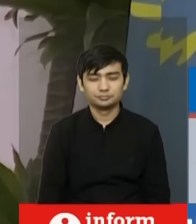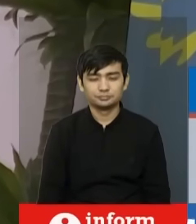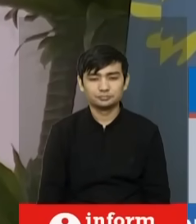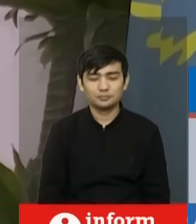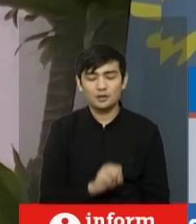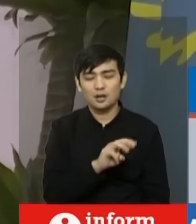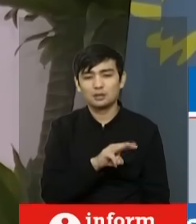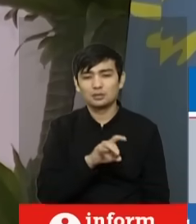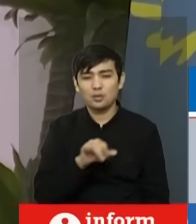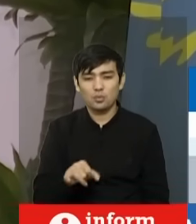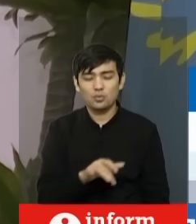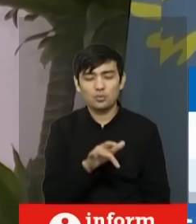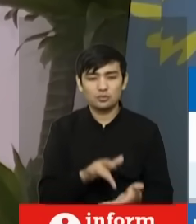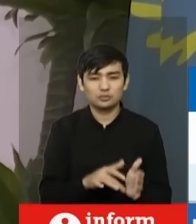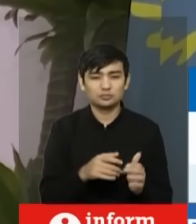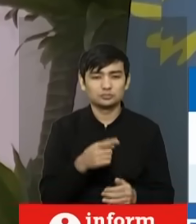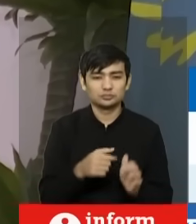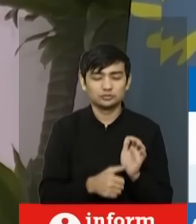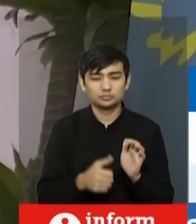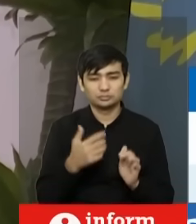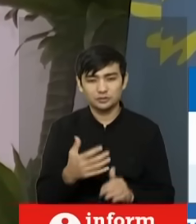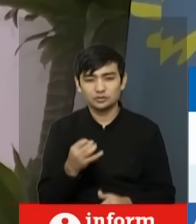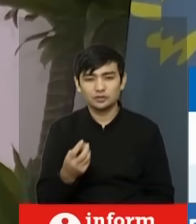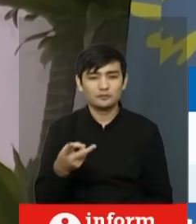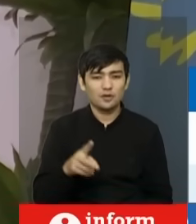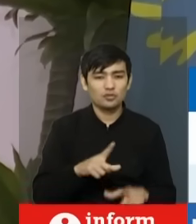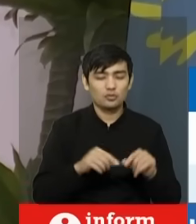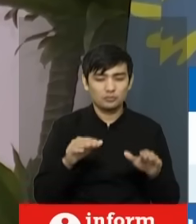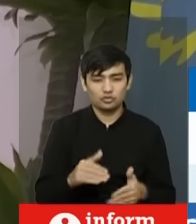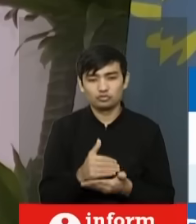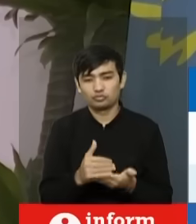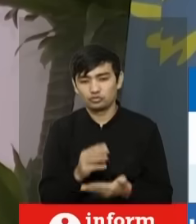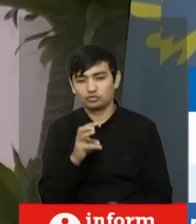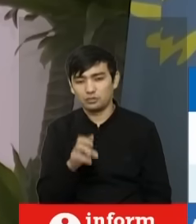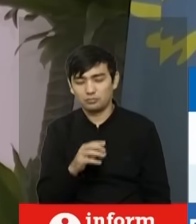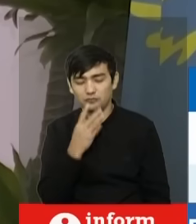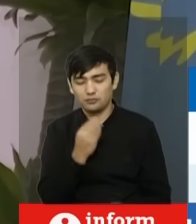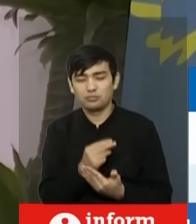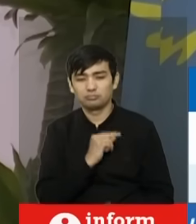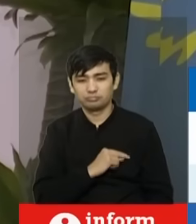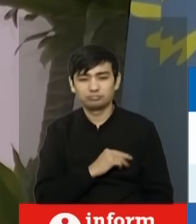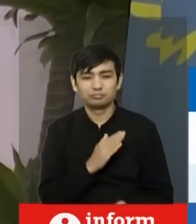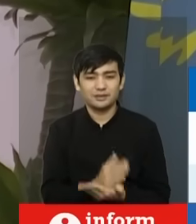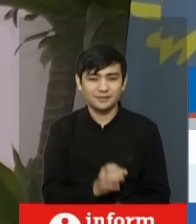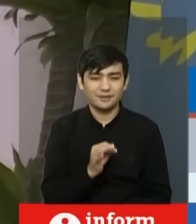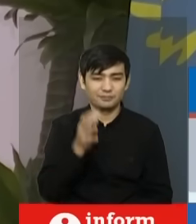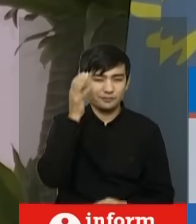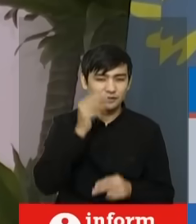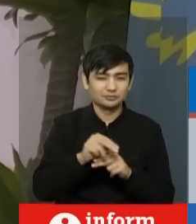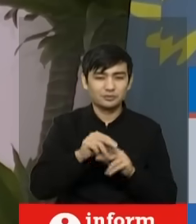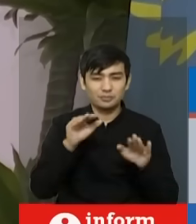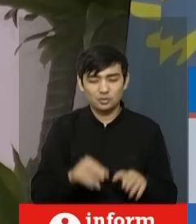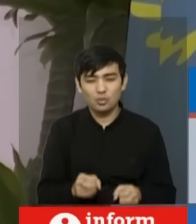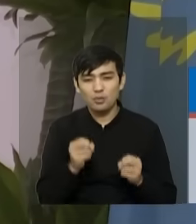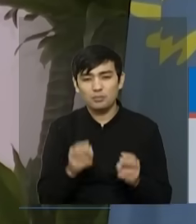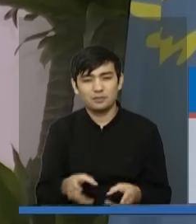Атырау қаласында 65 орта мектепте және 2 бином мектептерінде сабақ штаттық режимде өтіп жатыр. Жалпы білім беру ошақтарында